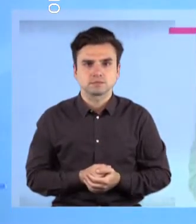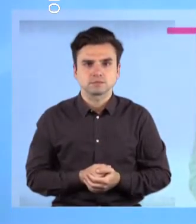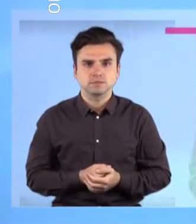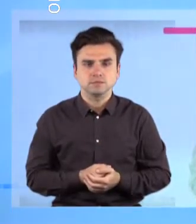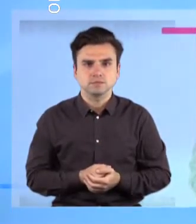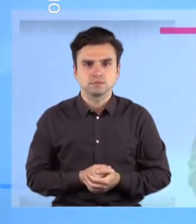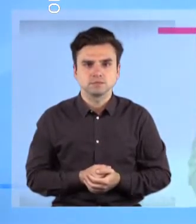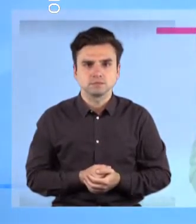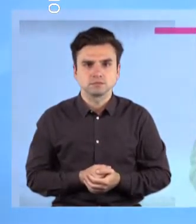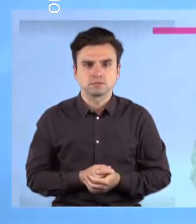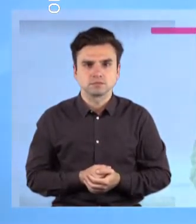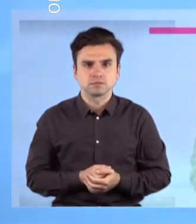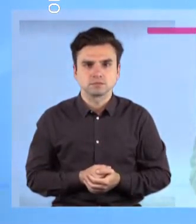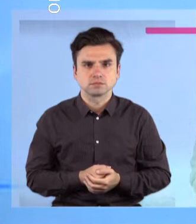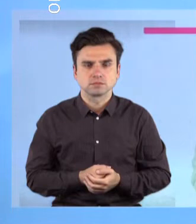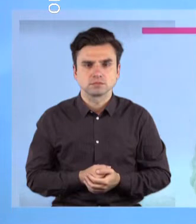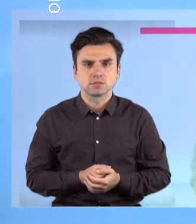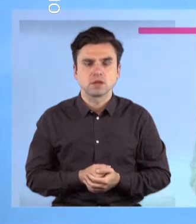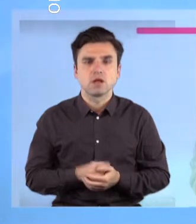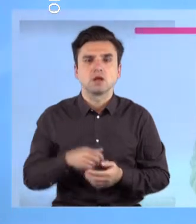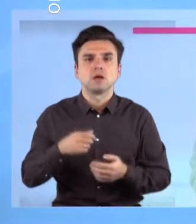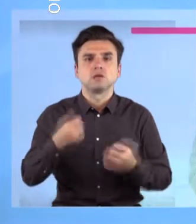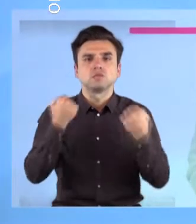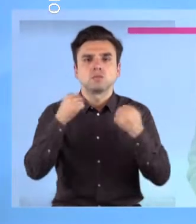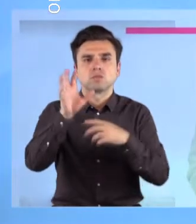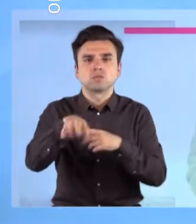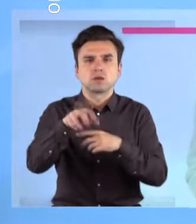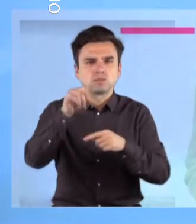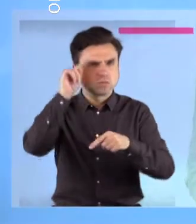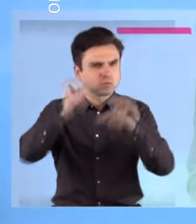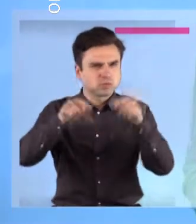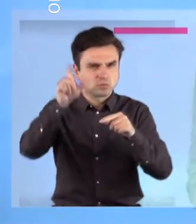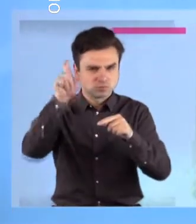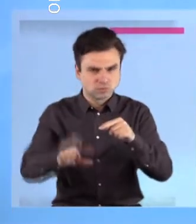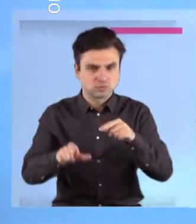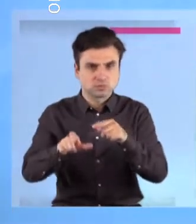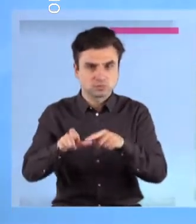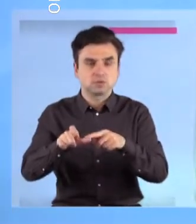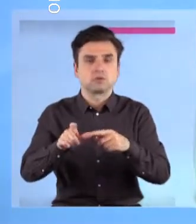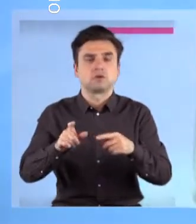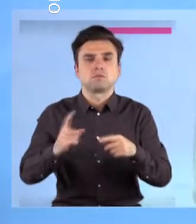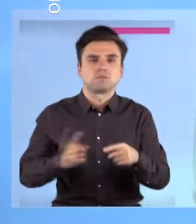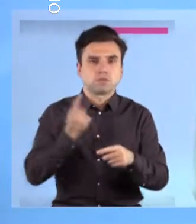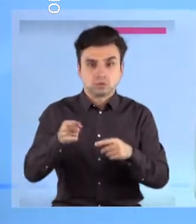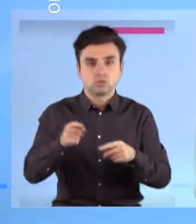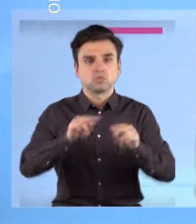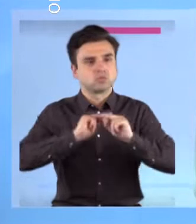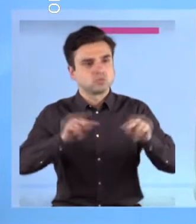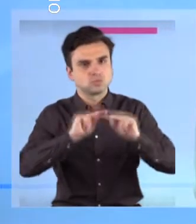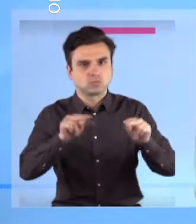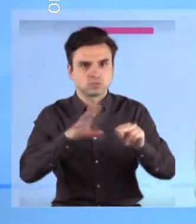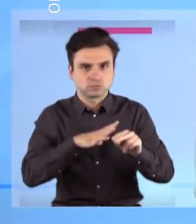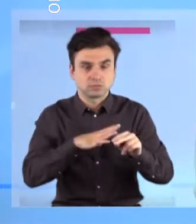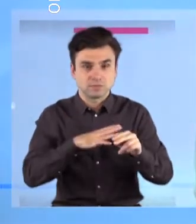у збірні України, а після продовжив кар'єру у Китаї. Зараз повернувся до Кривого Рогу, аби побачитися з рідною командою